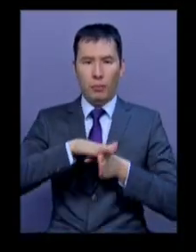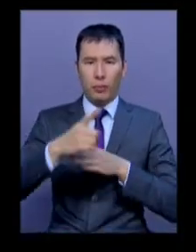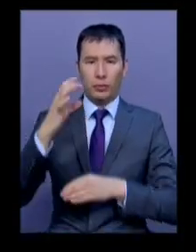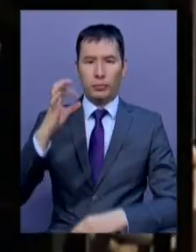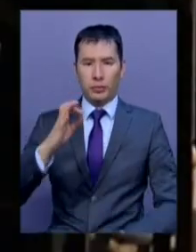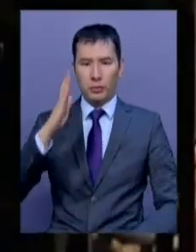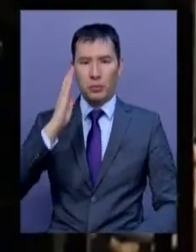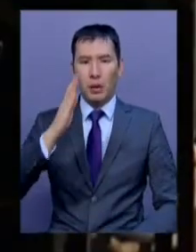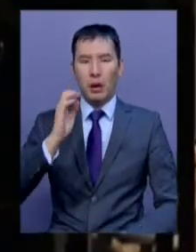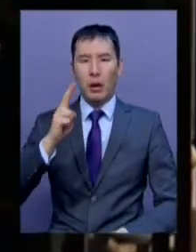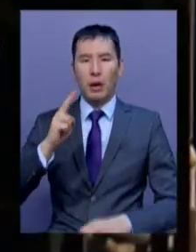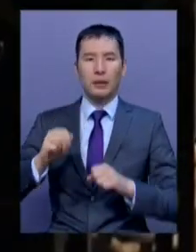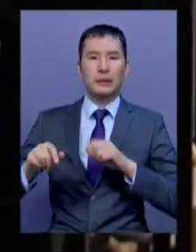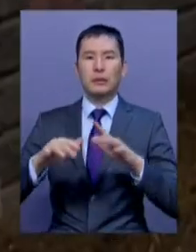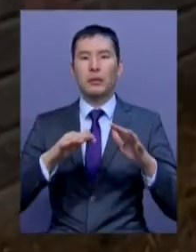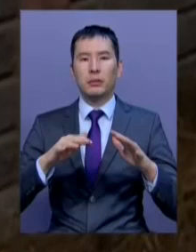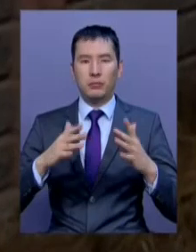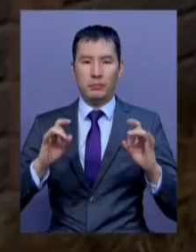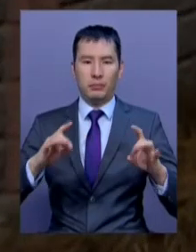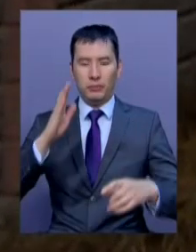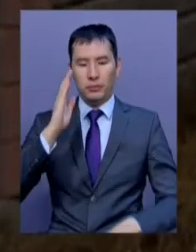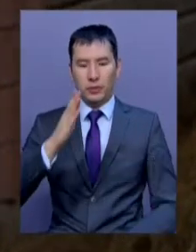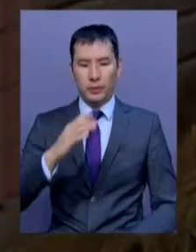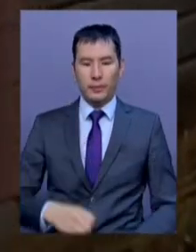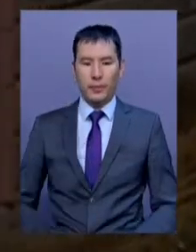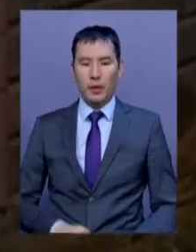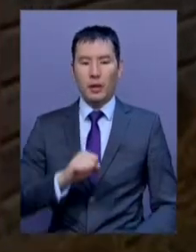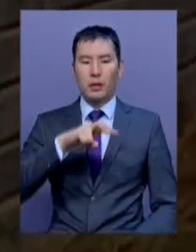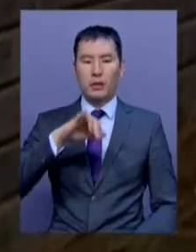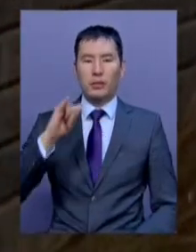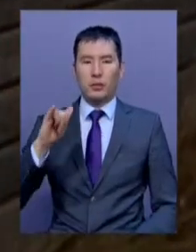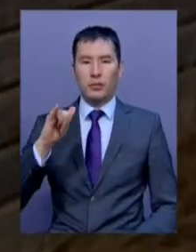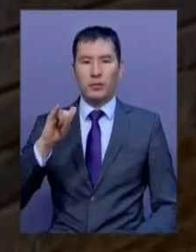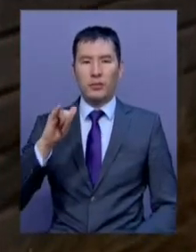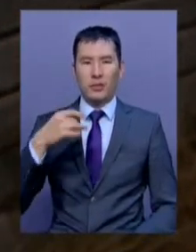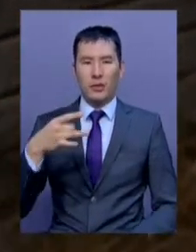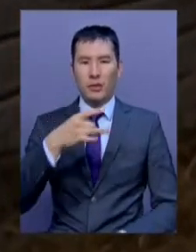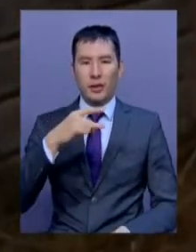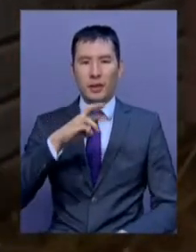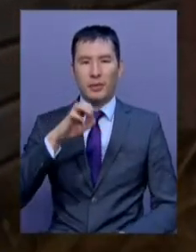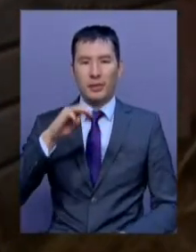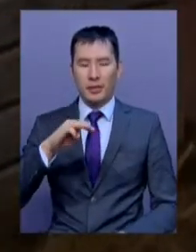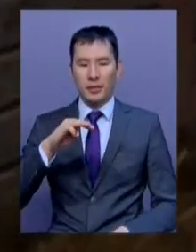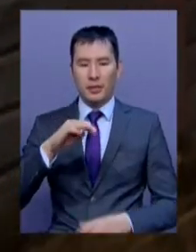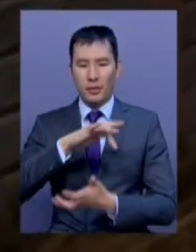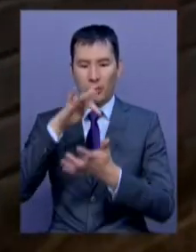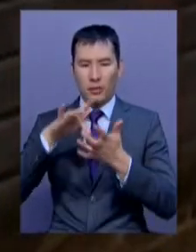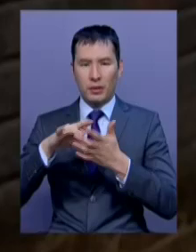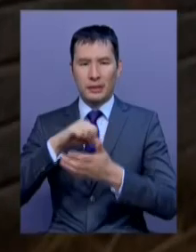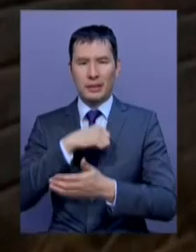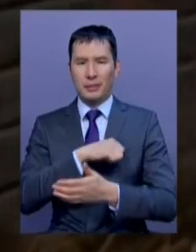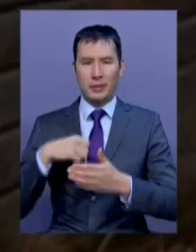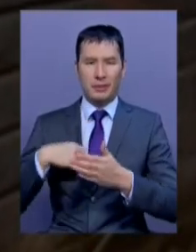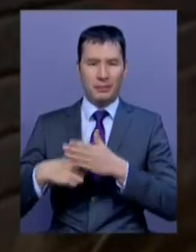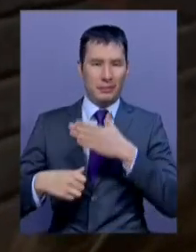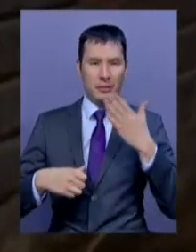Арнат Түйсен толығырақ тарқатады. Алатау ауданында орналасқан бұл мәдениет ықшам ауданы қаланың ең шеткі аумағы. 2014 жылы